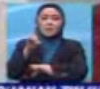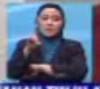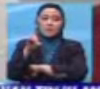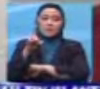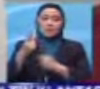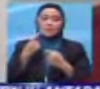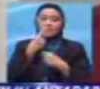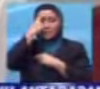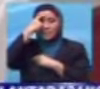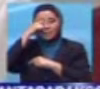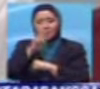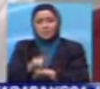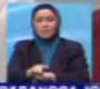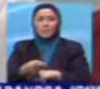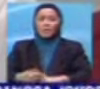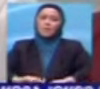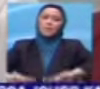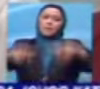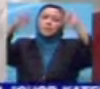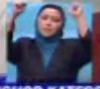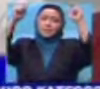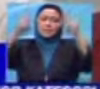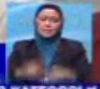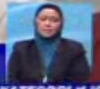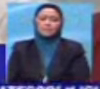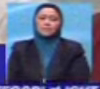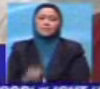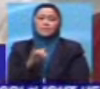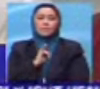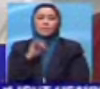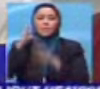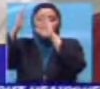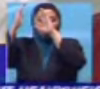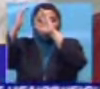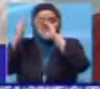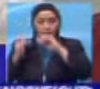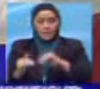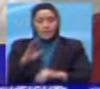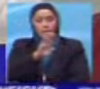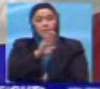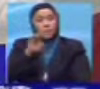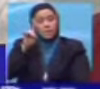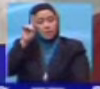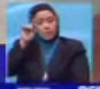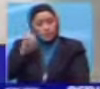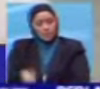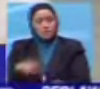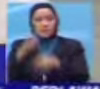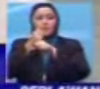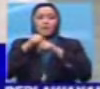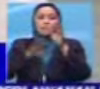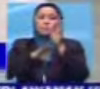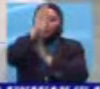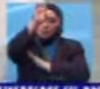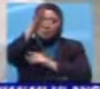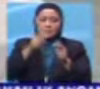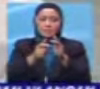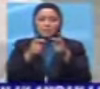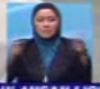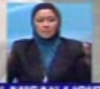Saya harap Bagan Datuk ini dapat berkembangan yang lebih pesat dengan